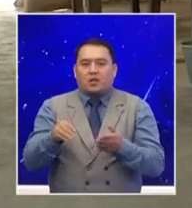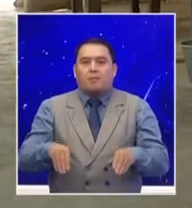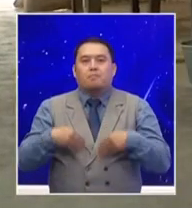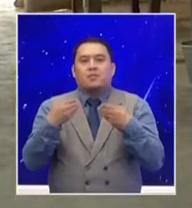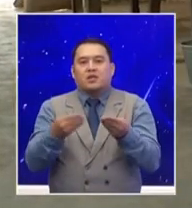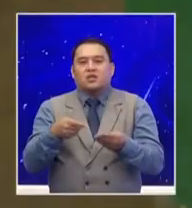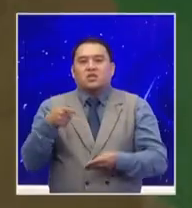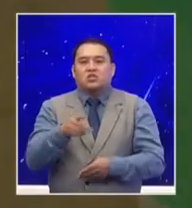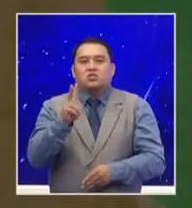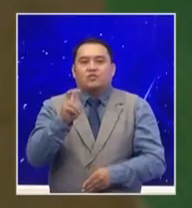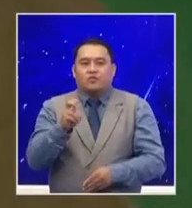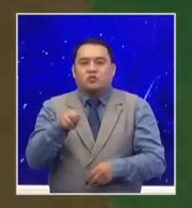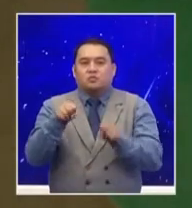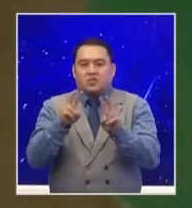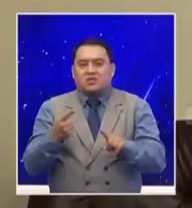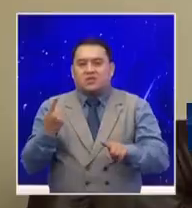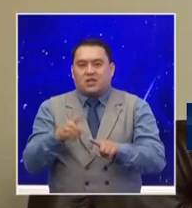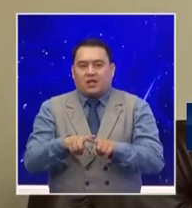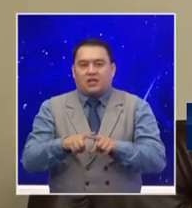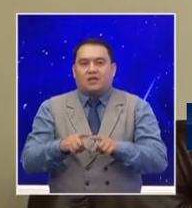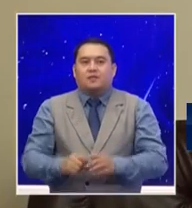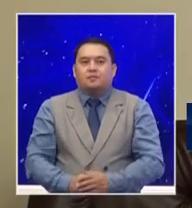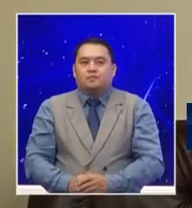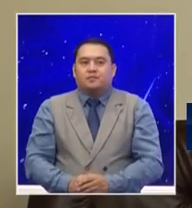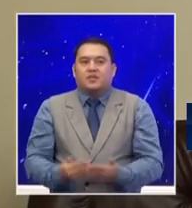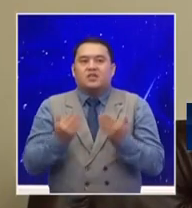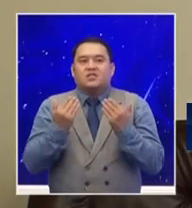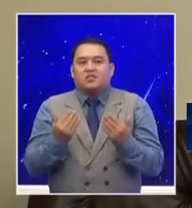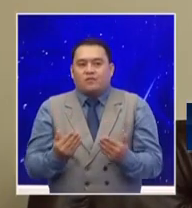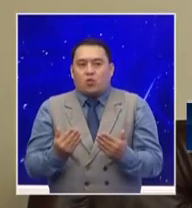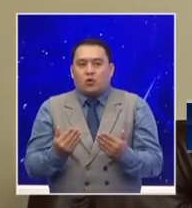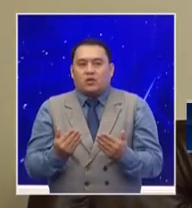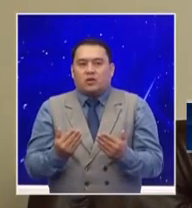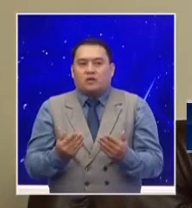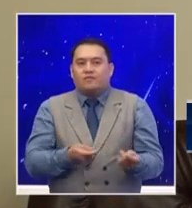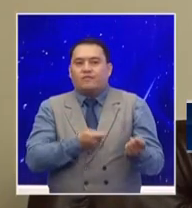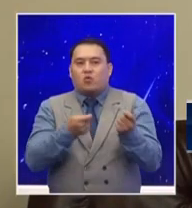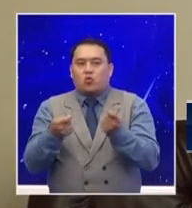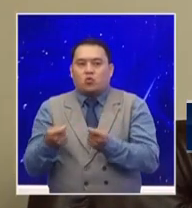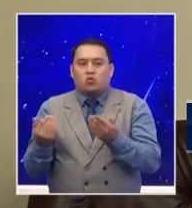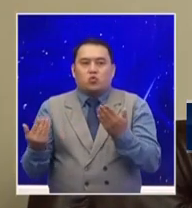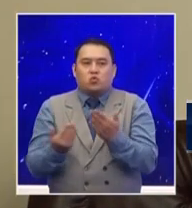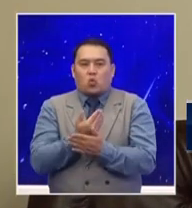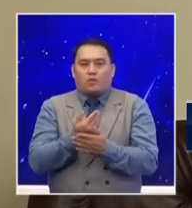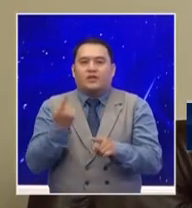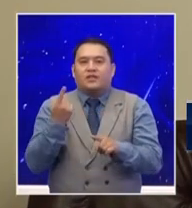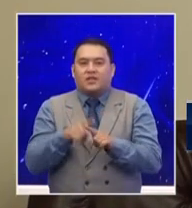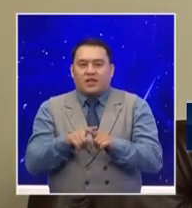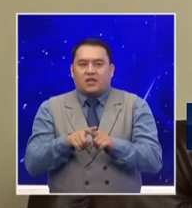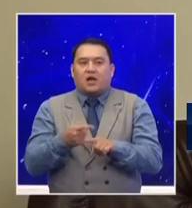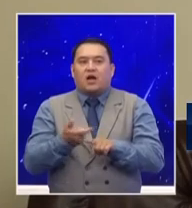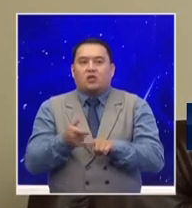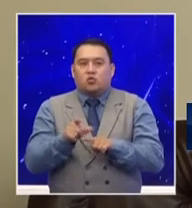более 1200 единиц спецтехники. Сегодня сельхозпроизводители пользуются самой суперсовременной техникой, которая